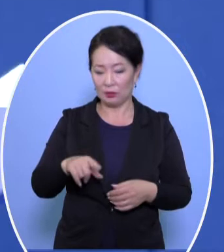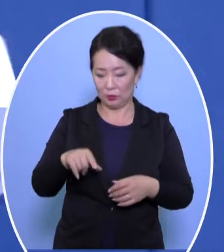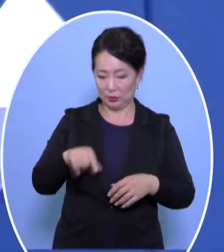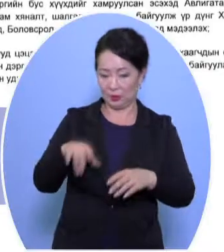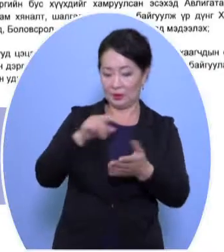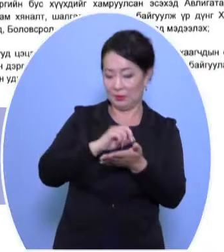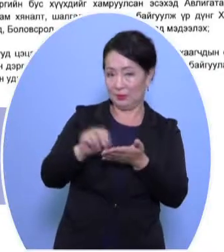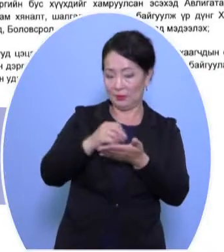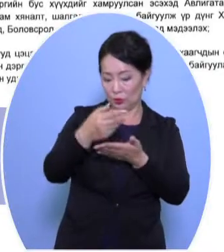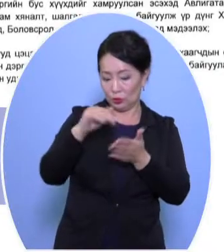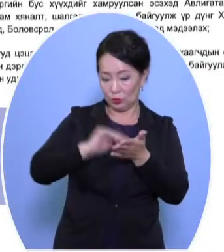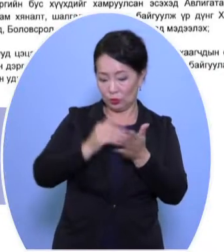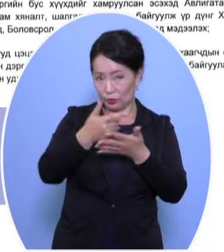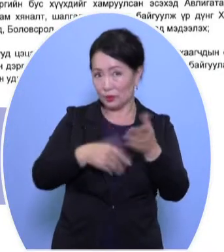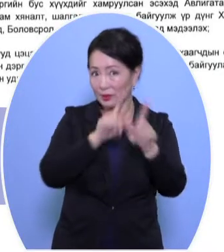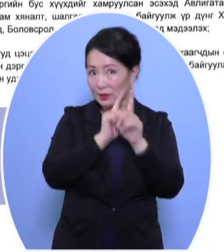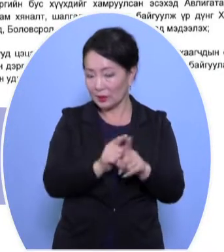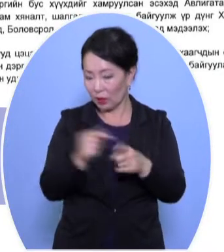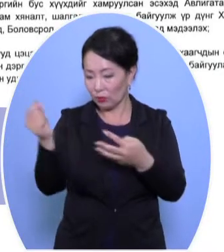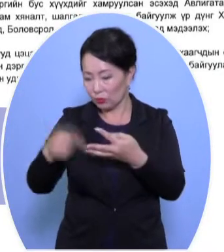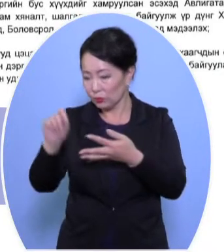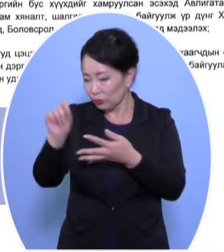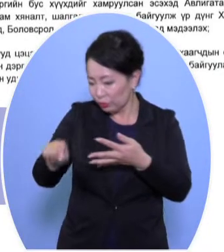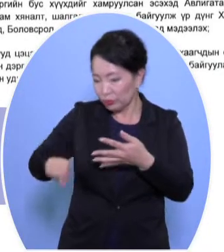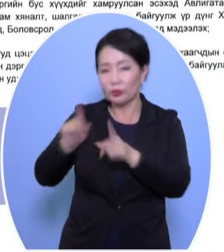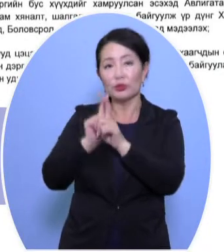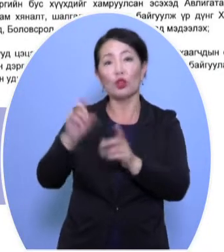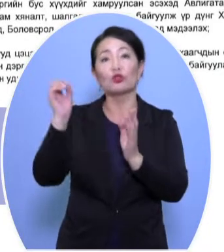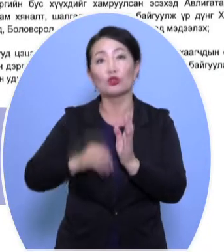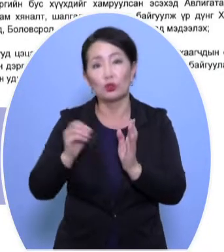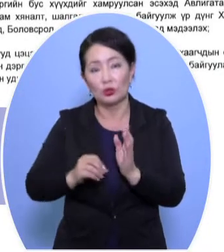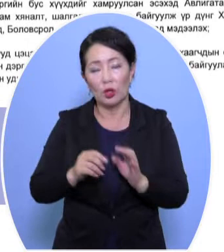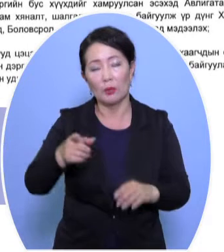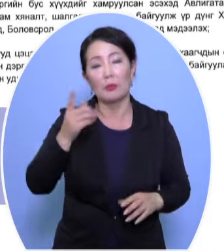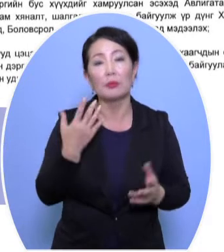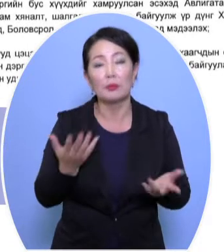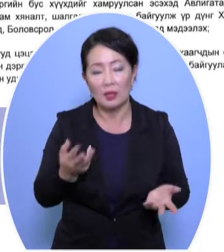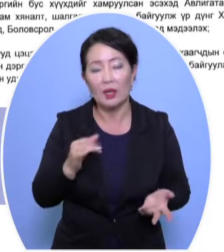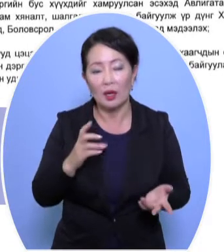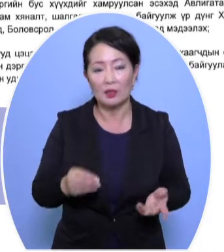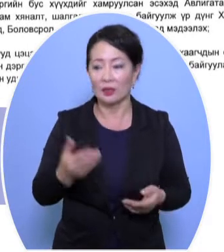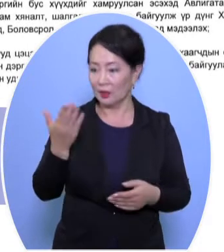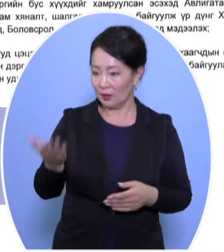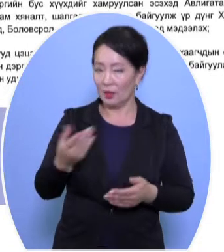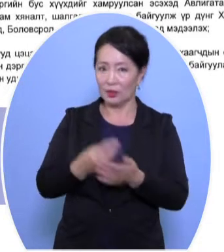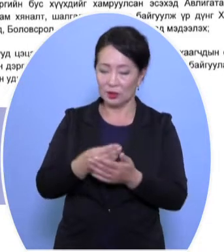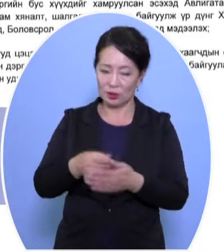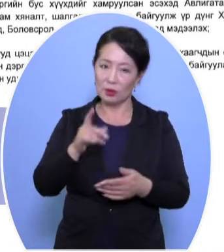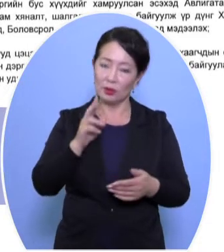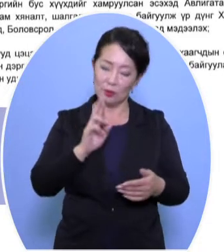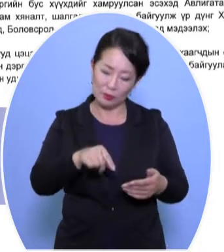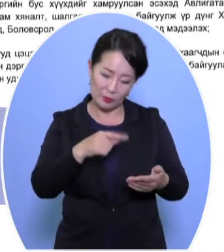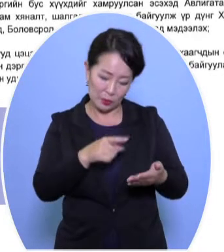дагуу өнөө үгүүдийг тий хэрэгжүүлж байгаа юм. За энэ дээр мэдээж хэрэг бас хаайдад одоо чи хин нэг мэдээлэх юм бол нэг